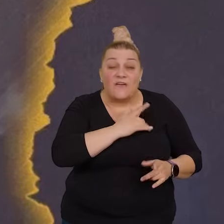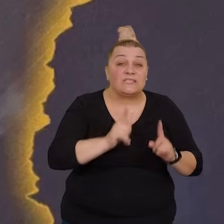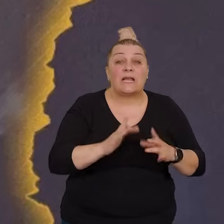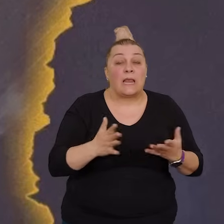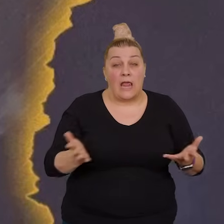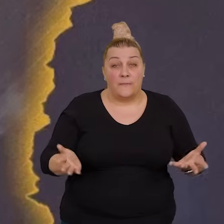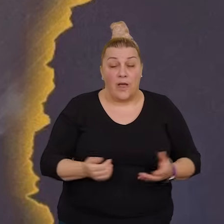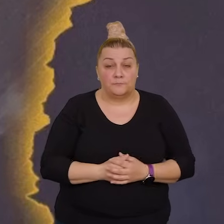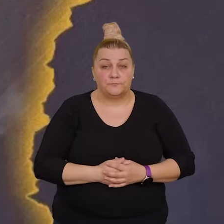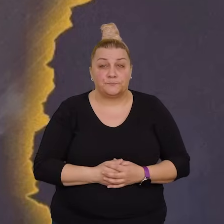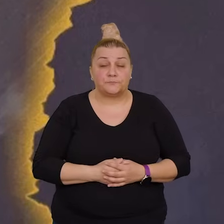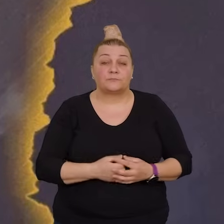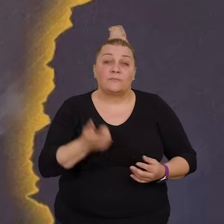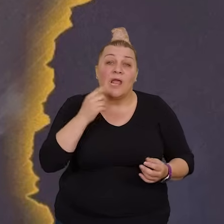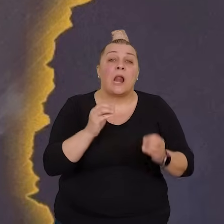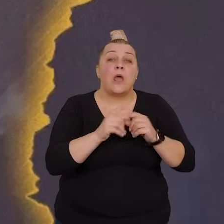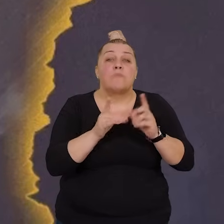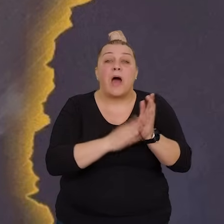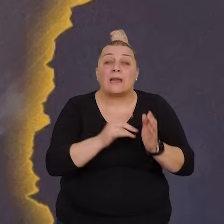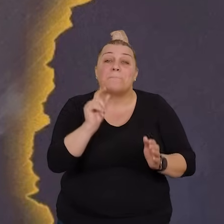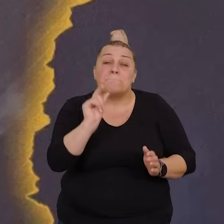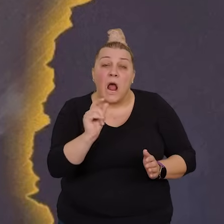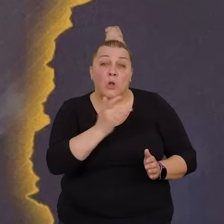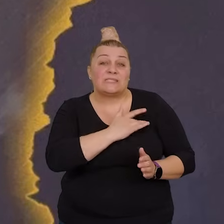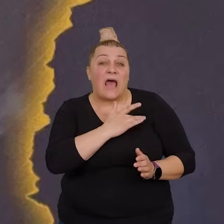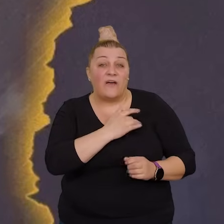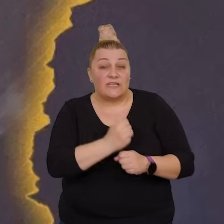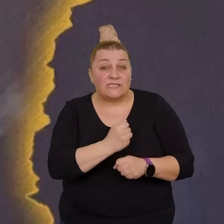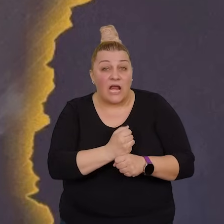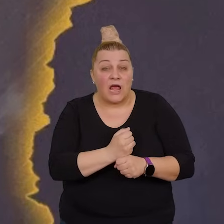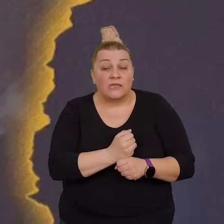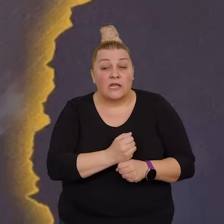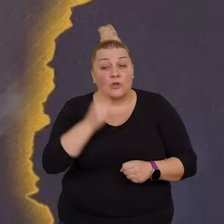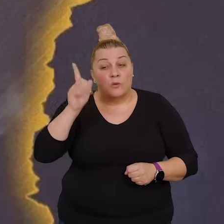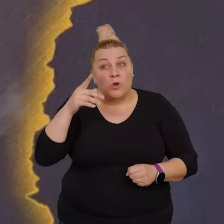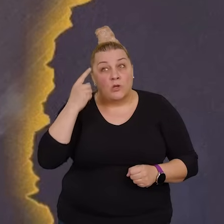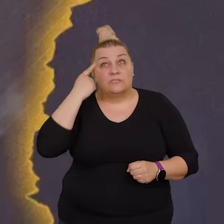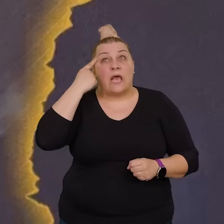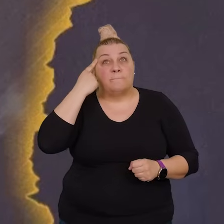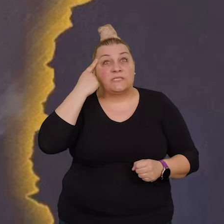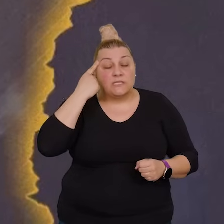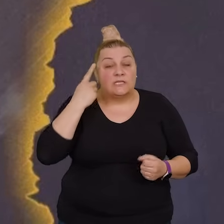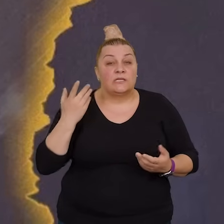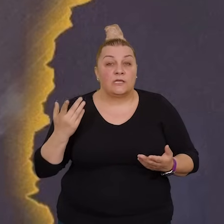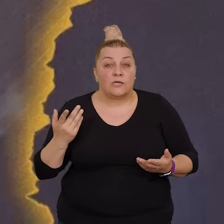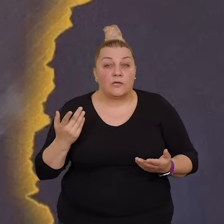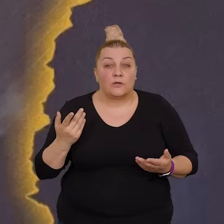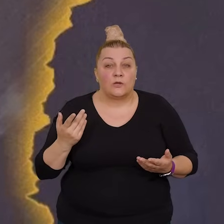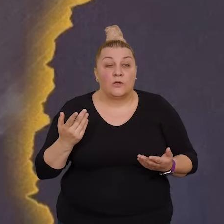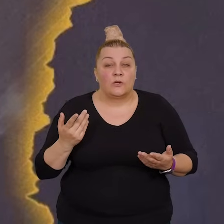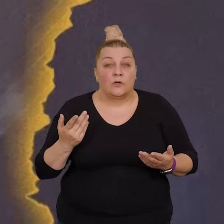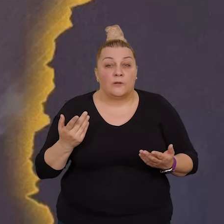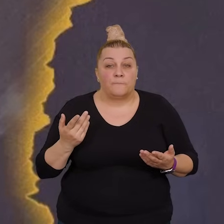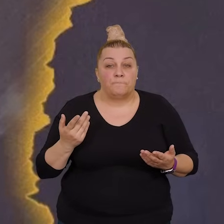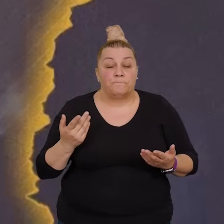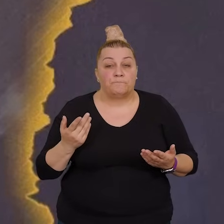sebe. Ali barem da im malo savjest proradi, da vide, da se malo osjećaju krivi ili barem da se zamisle nad činjenicom ovom